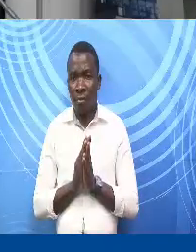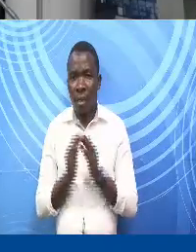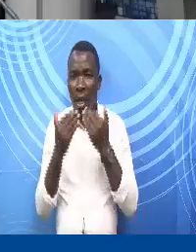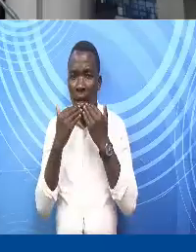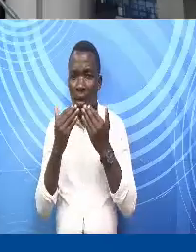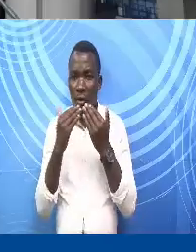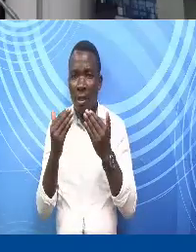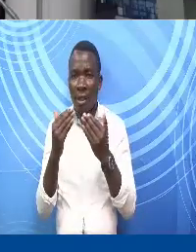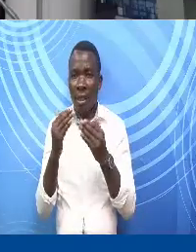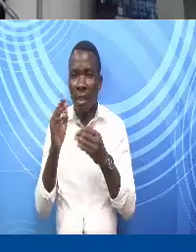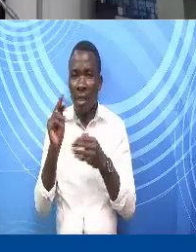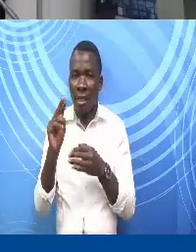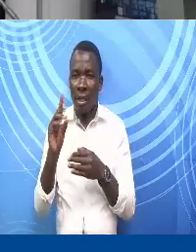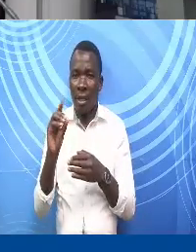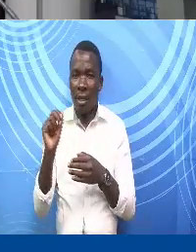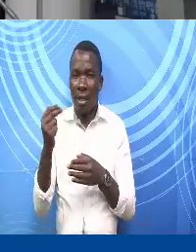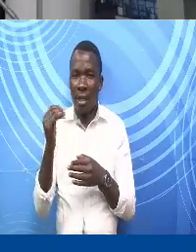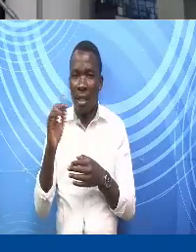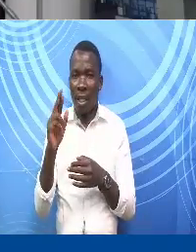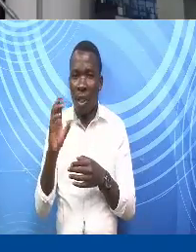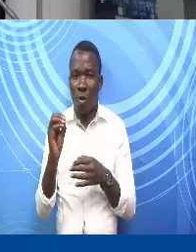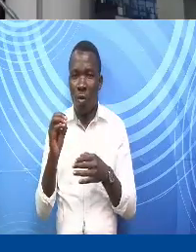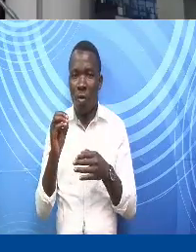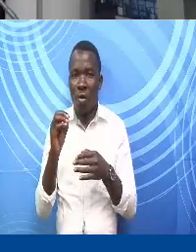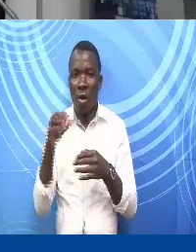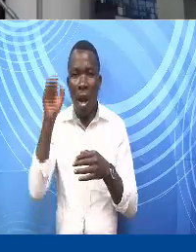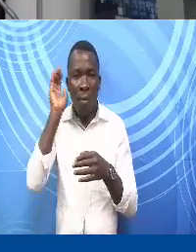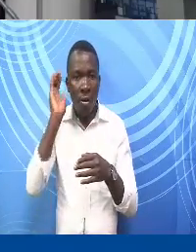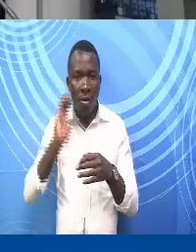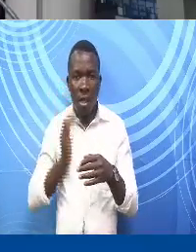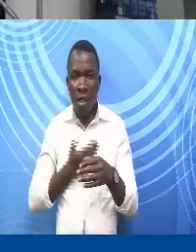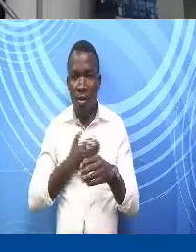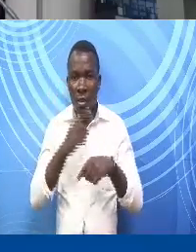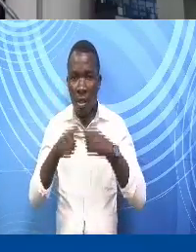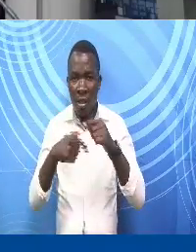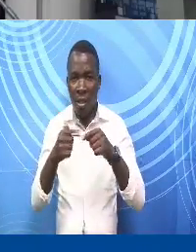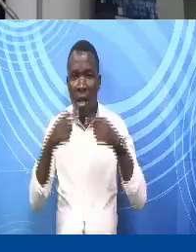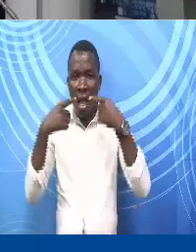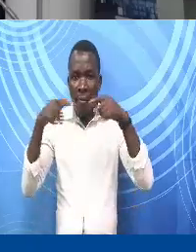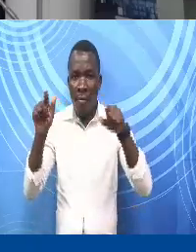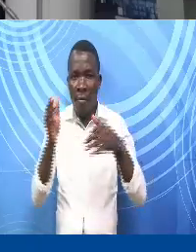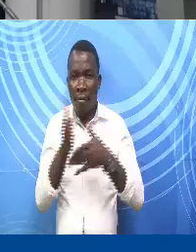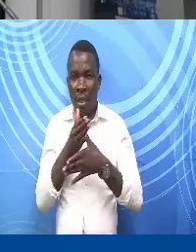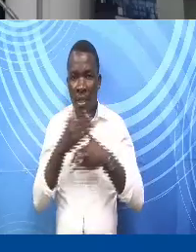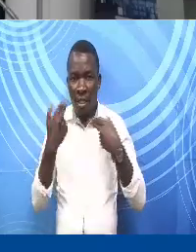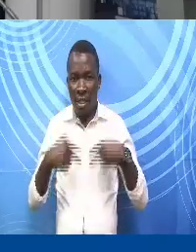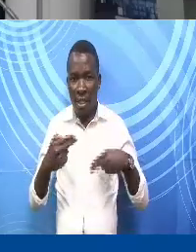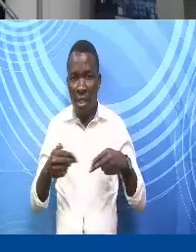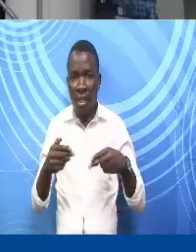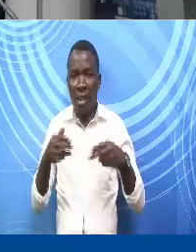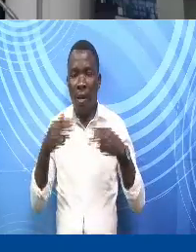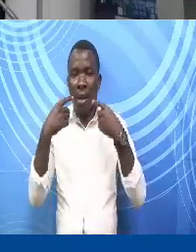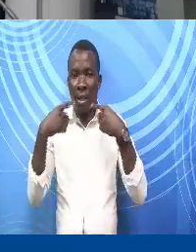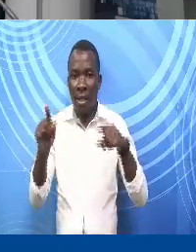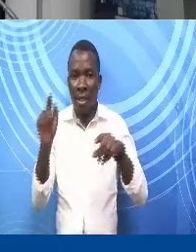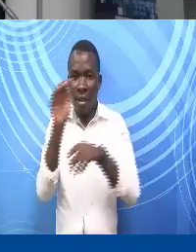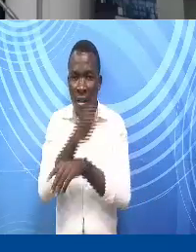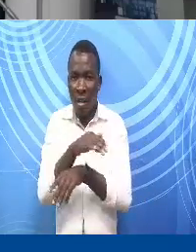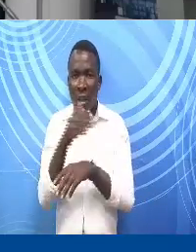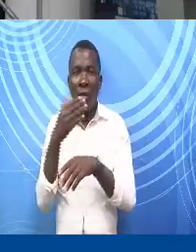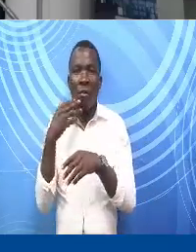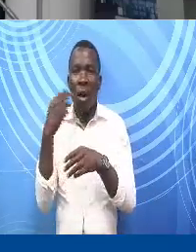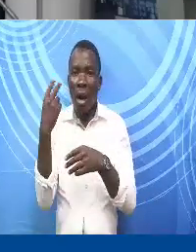Arakoze Ndahiro Valens Papi amakuru yacu reka tuyakomereze ku itangazo rya Minisiteri y'Ubuzima risohotse ku mugoroba kuri uyu wa kabiri ku itariki